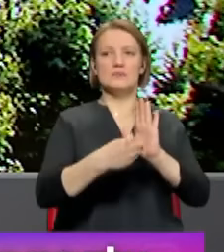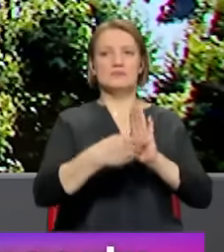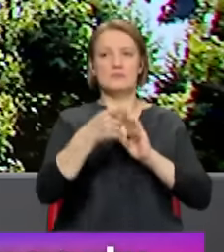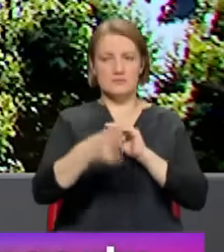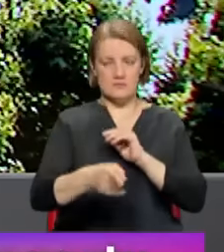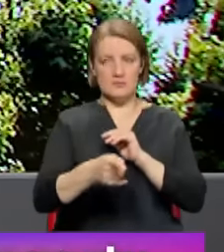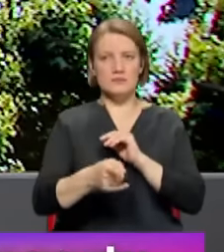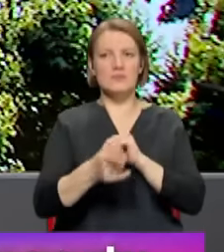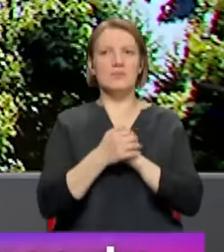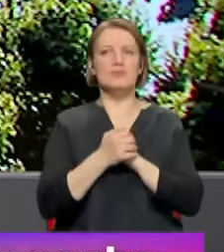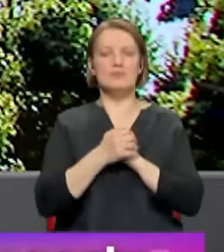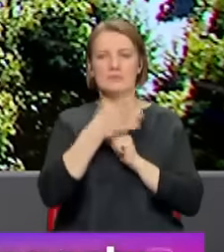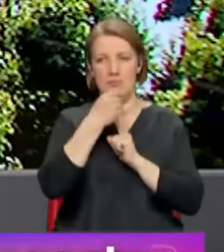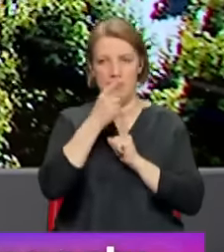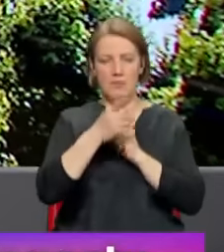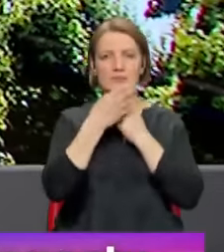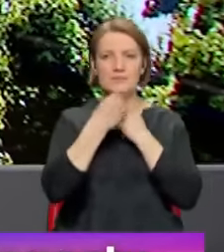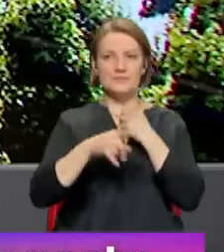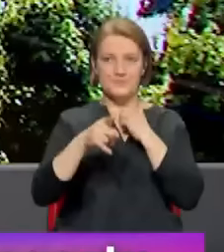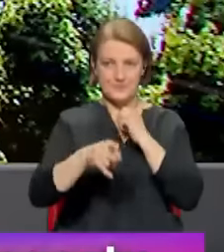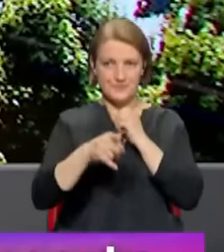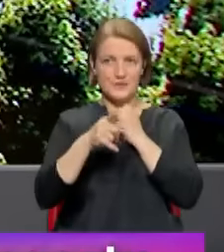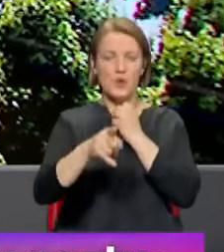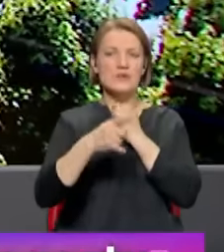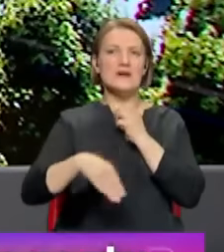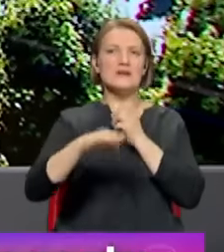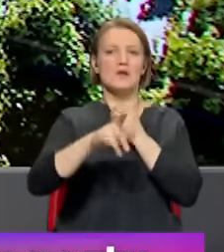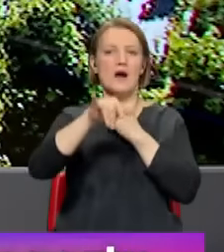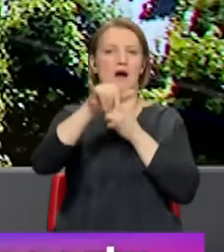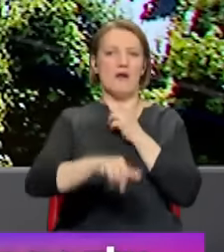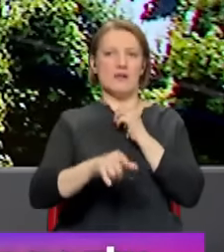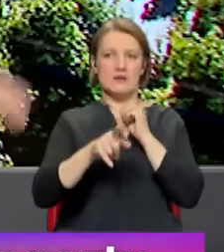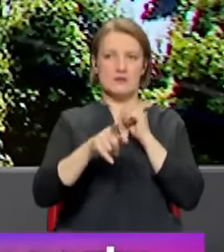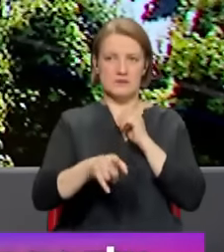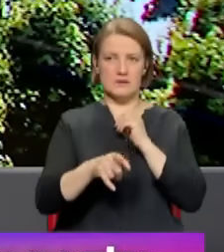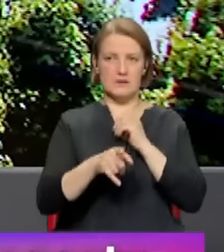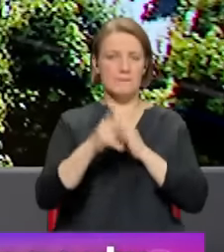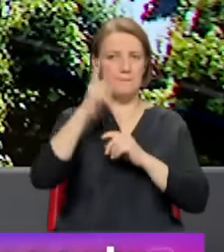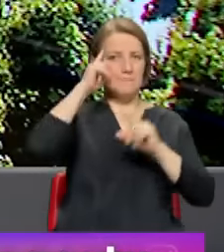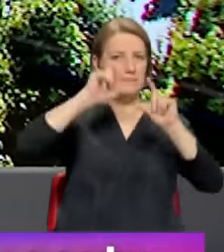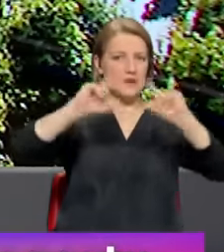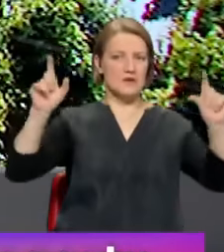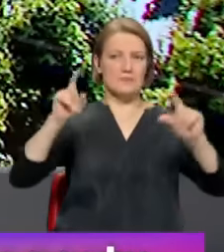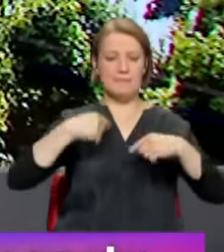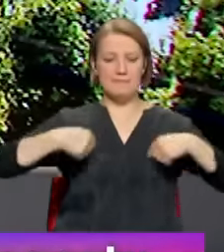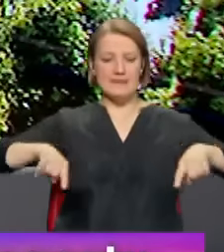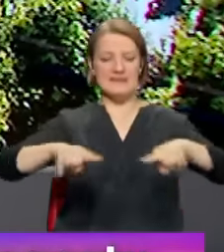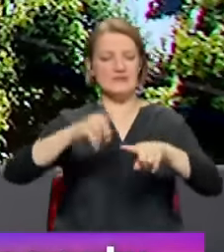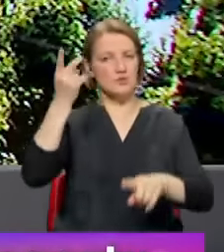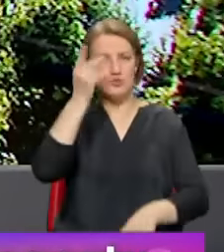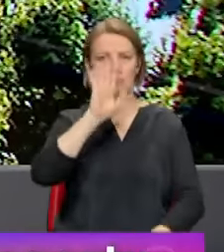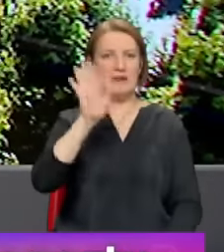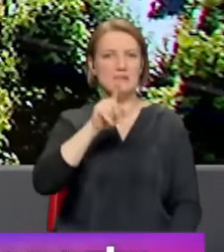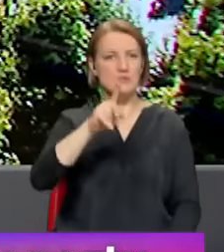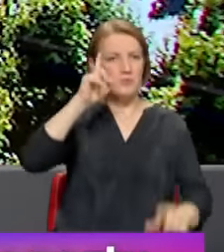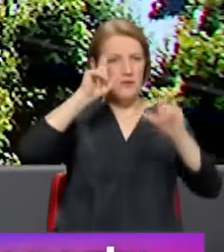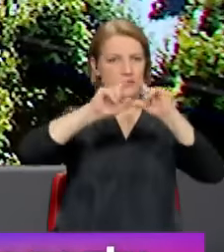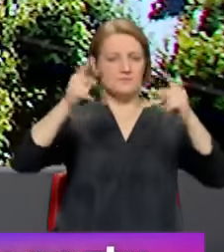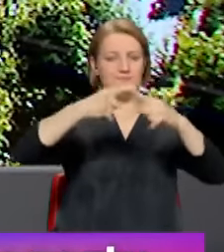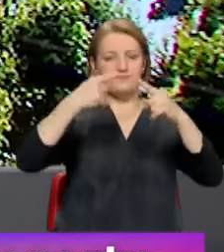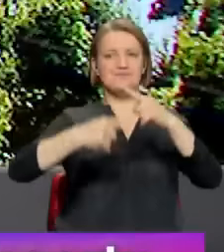birisi olacaktır. Emekli astsubaylar ve onların da özlük hakları başlığımız. Bizi de unutmayın, bu başlık altında